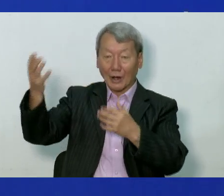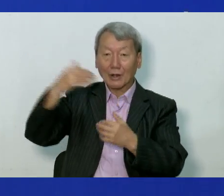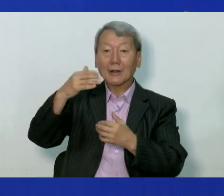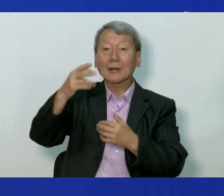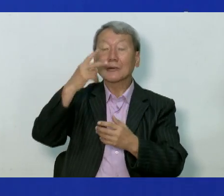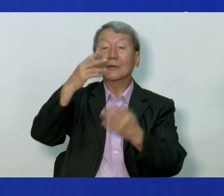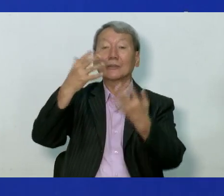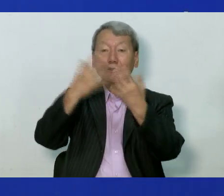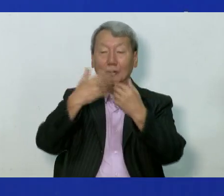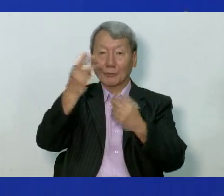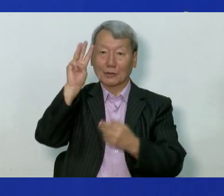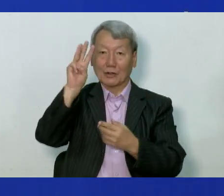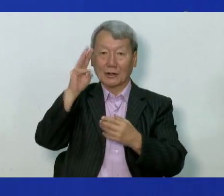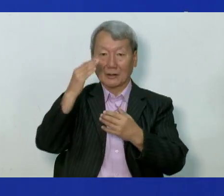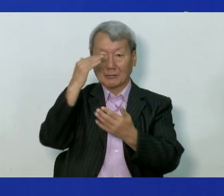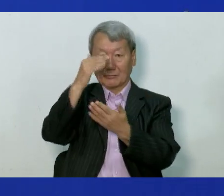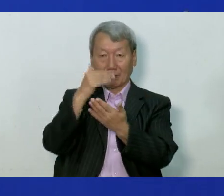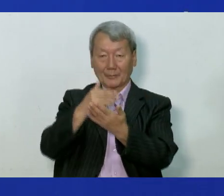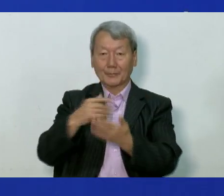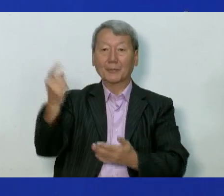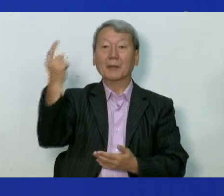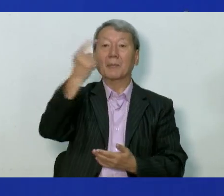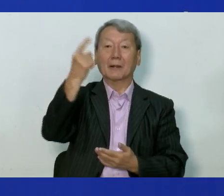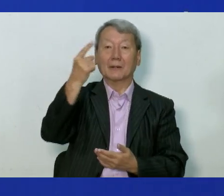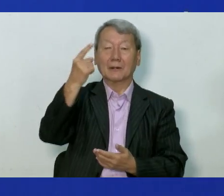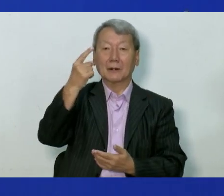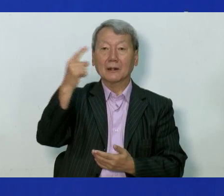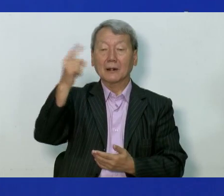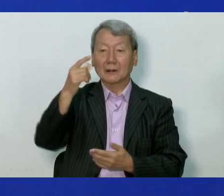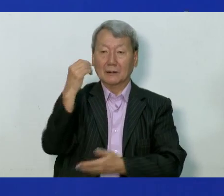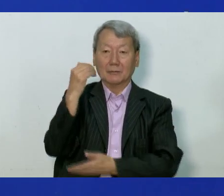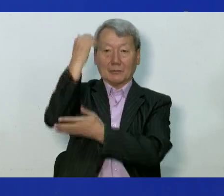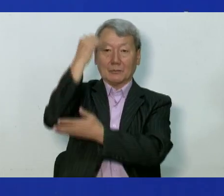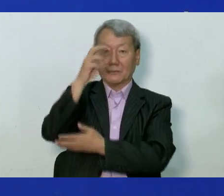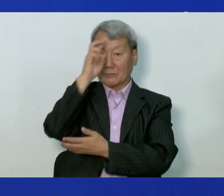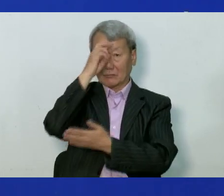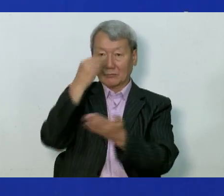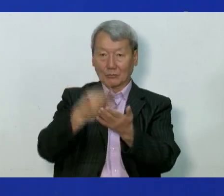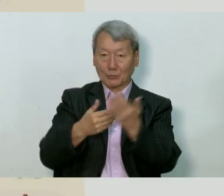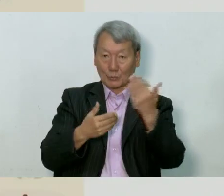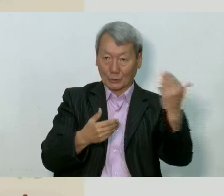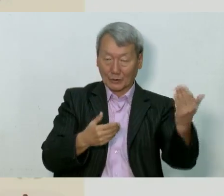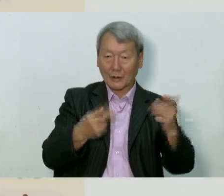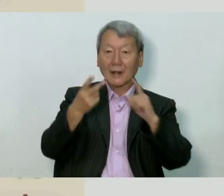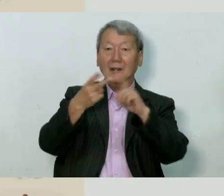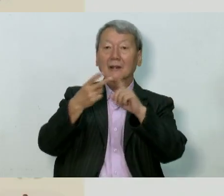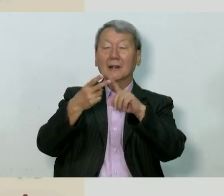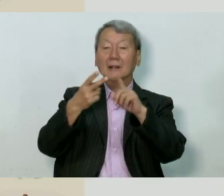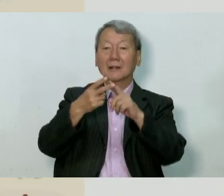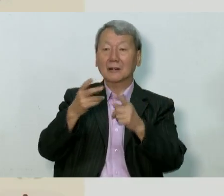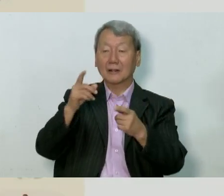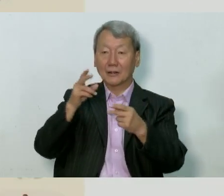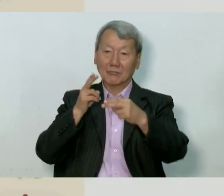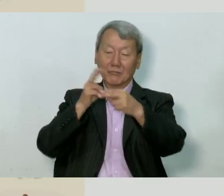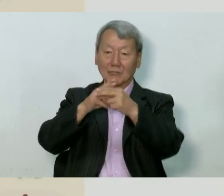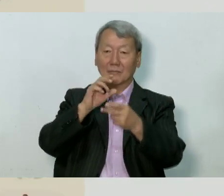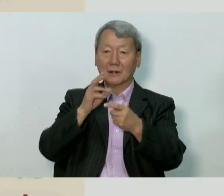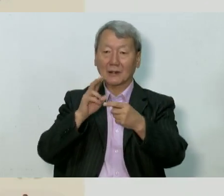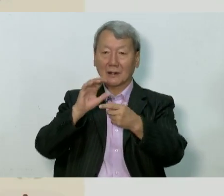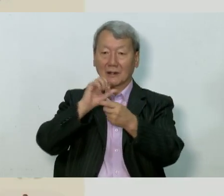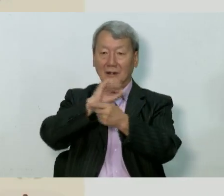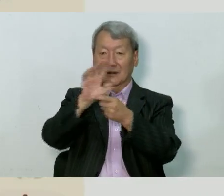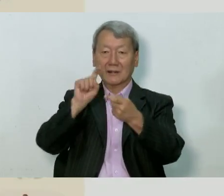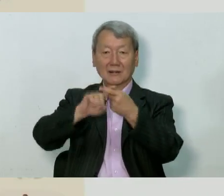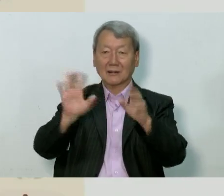формировалась по следующим трем направлениям. Первое направление – это поддержка бюджета. Второе направление – предотвращение